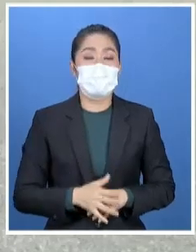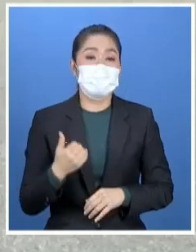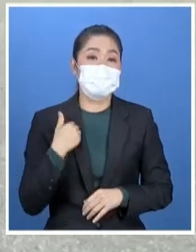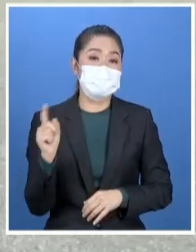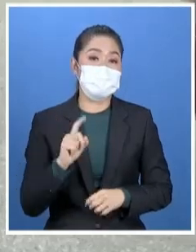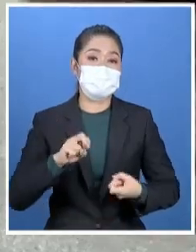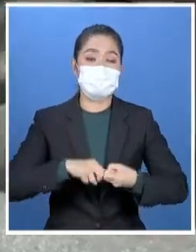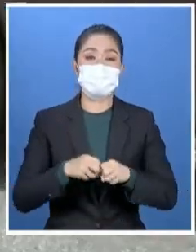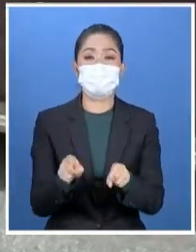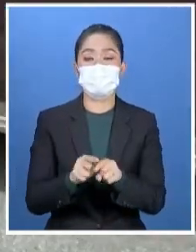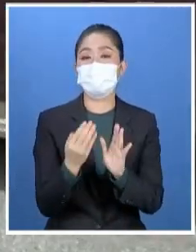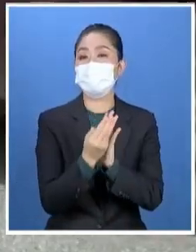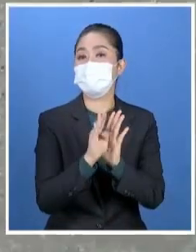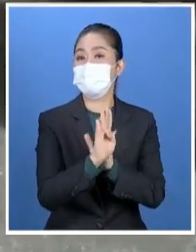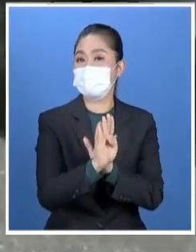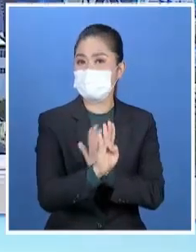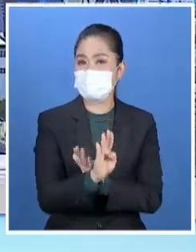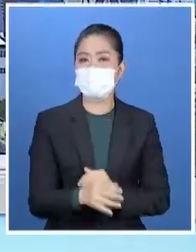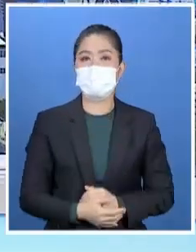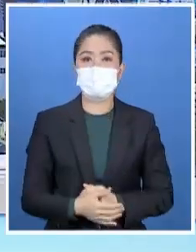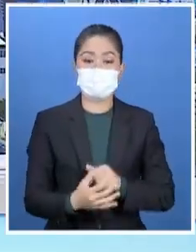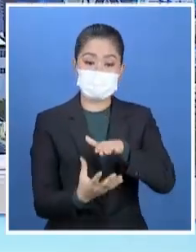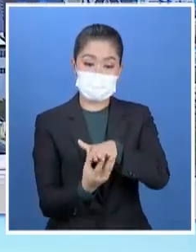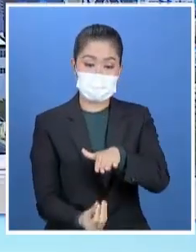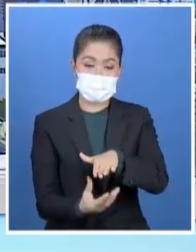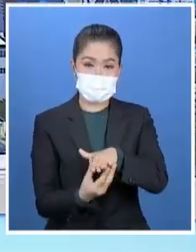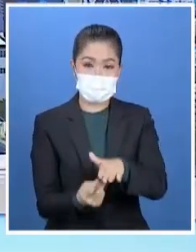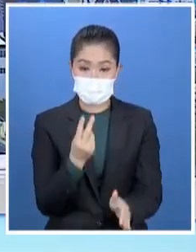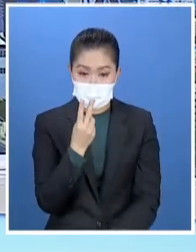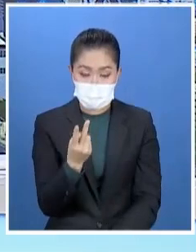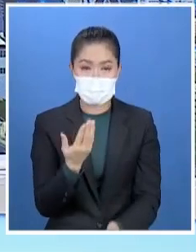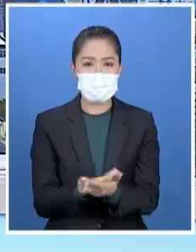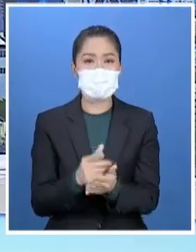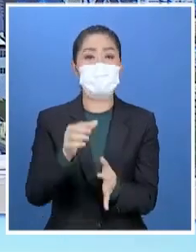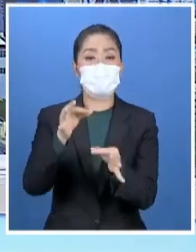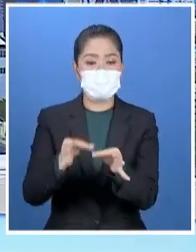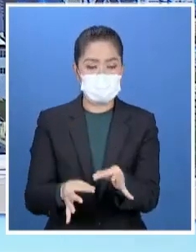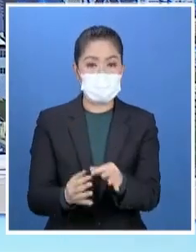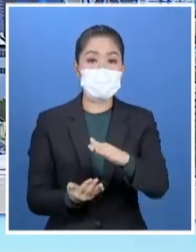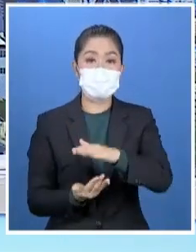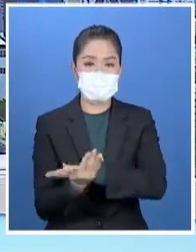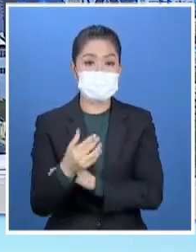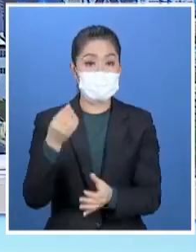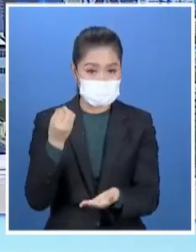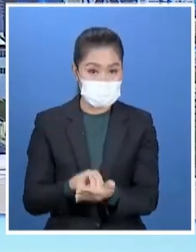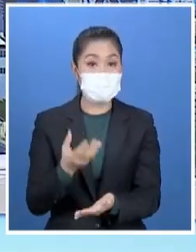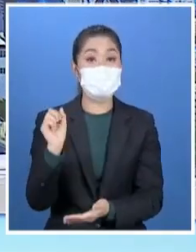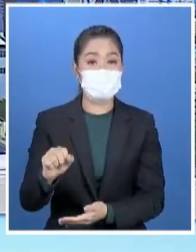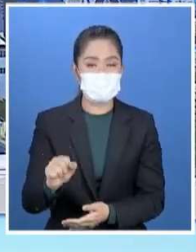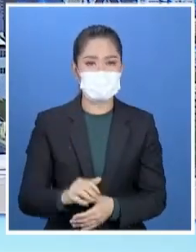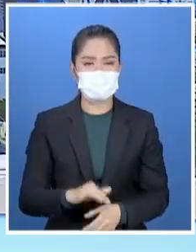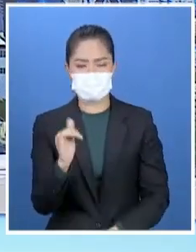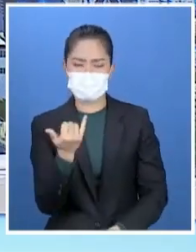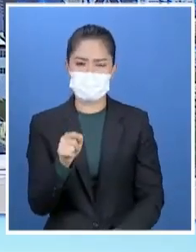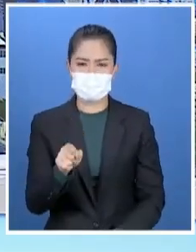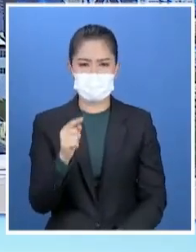ีกหนึ่งเรื่องเกิดปัญหาค่ะที่บุรีรัมย์ค่าถ่ายเอกสารเราเห็นเนี่ยราคาไม่แพงแต่ว่าถ้าปริ้นงานมันจะแพงขึ้นมาหน่อยไม่แน่